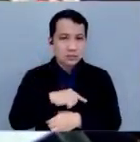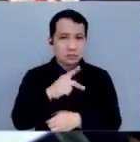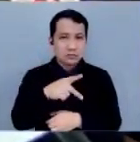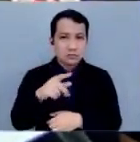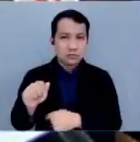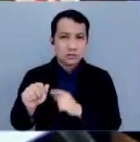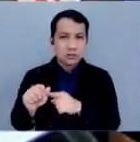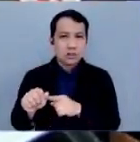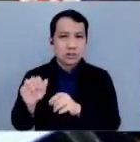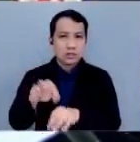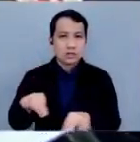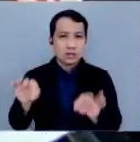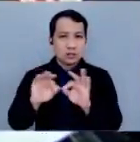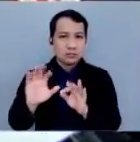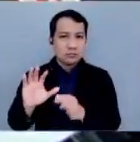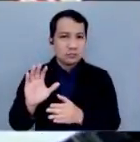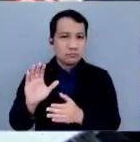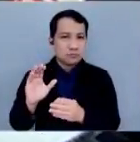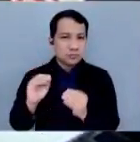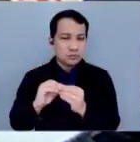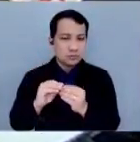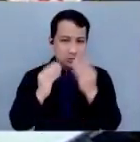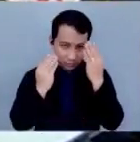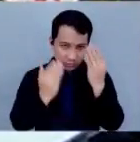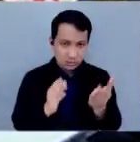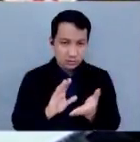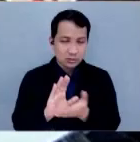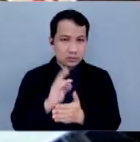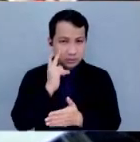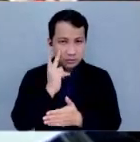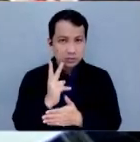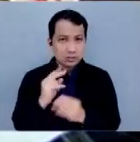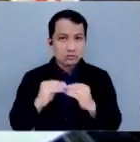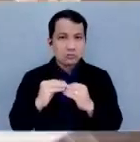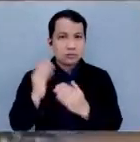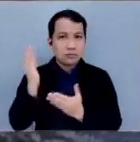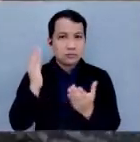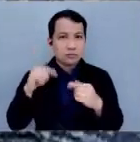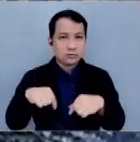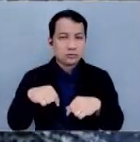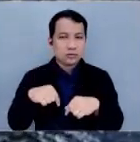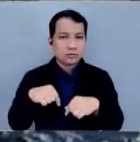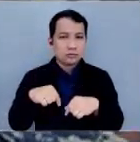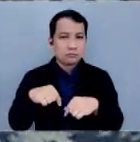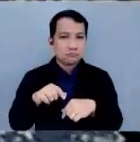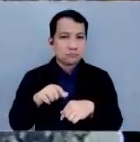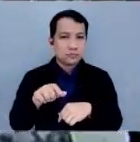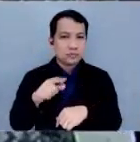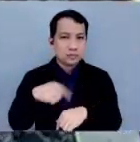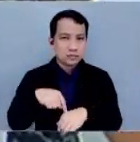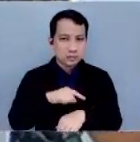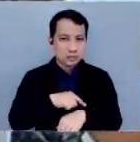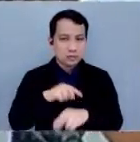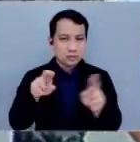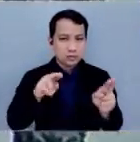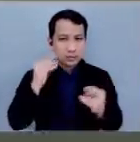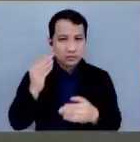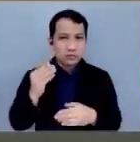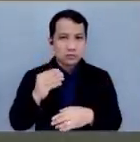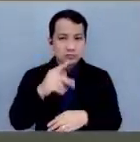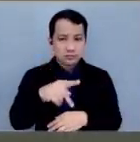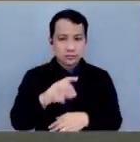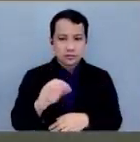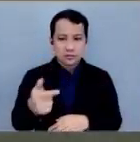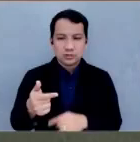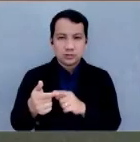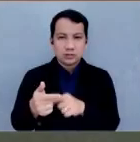ay makikita natin at patuloy na magseserbisyo sa mga pantalan. Nakaantabay na rin ang Philippine Coast Guard.